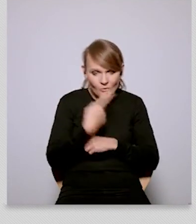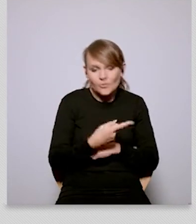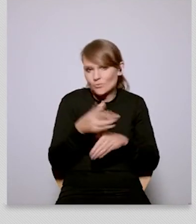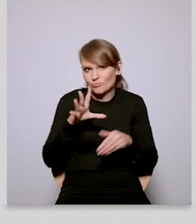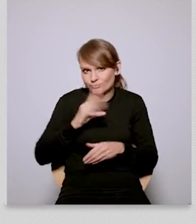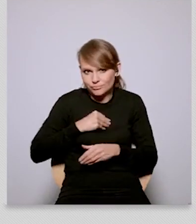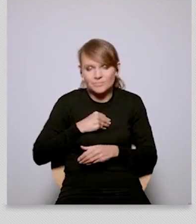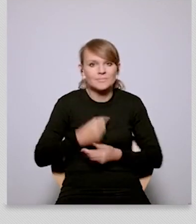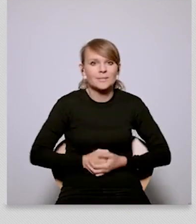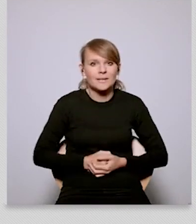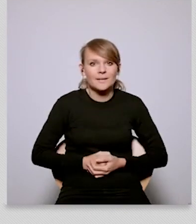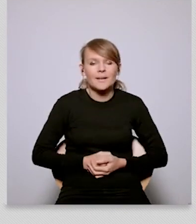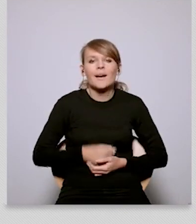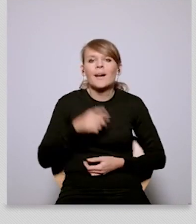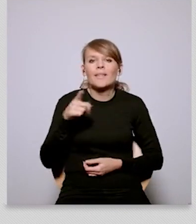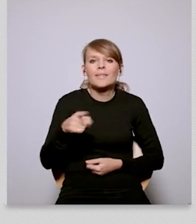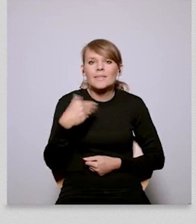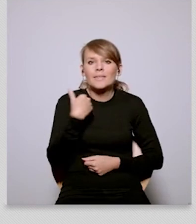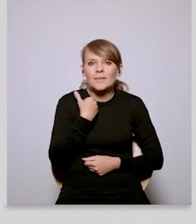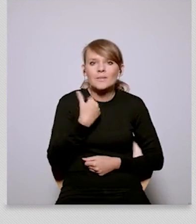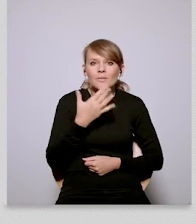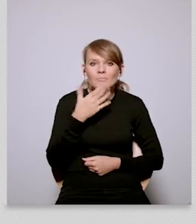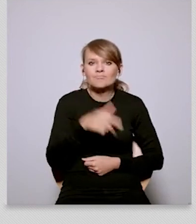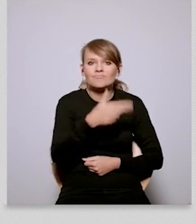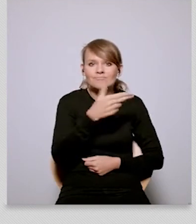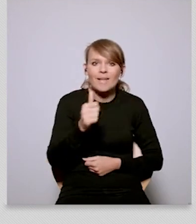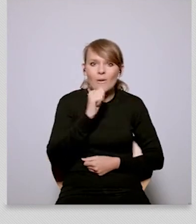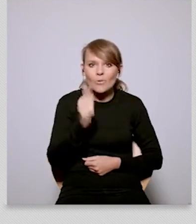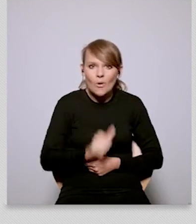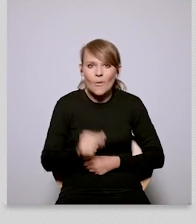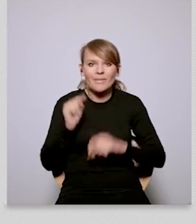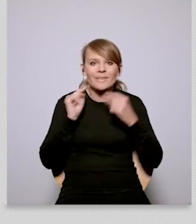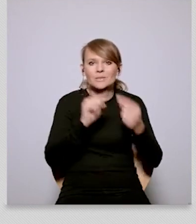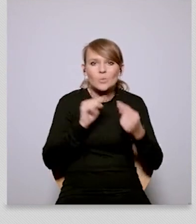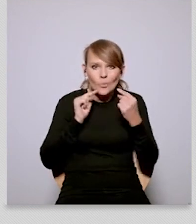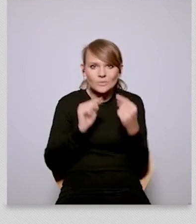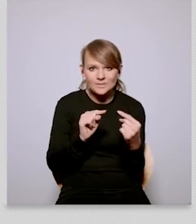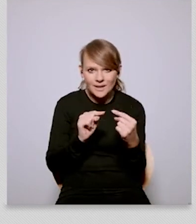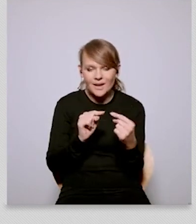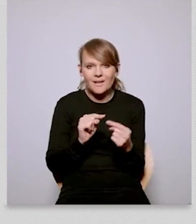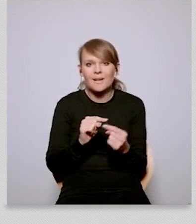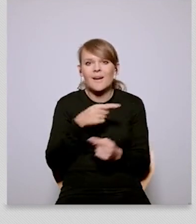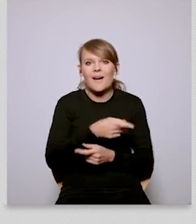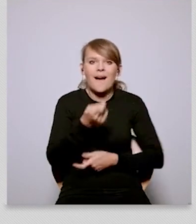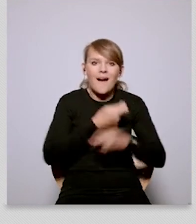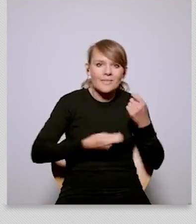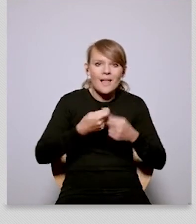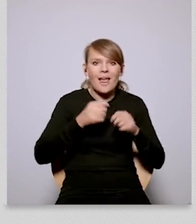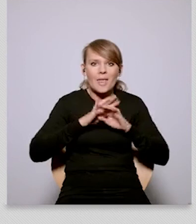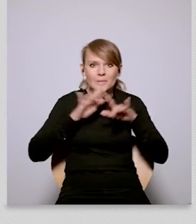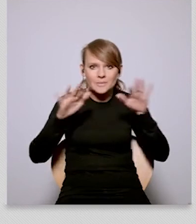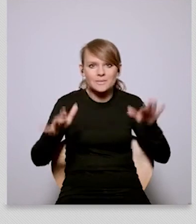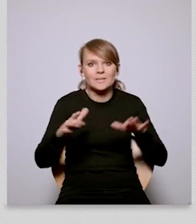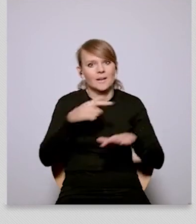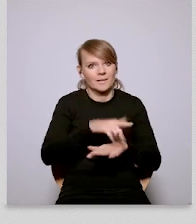natomiast chciałbym jeszcze ten ponieważ ty wspomniałaś o tym wątku europejskim o tej dyskusji akurat o handlu emisjami i